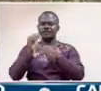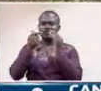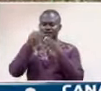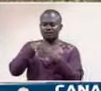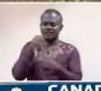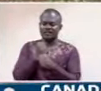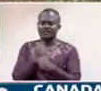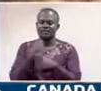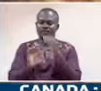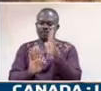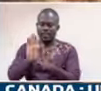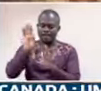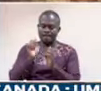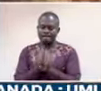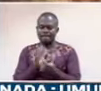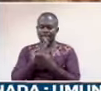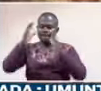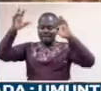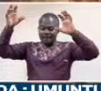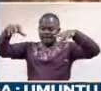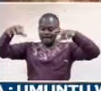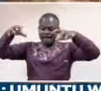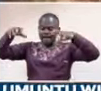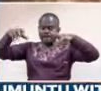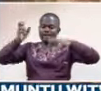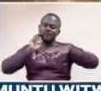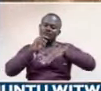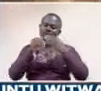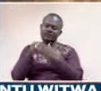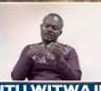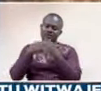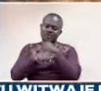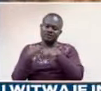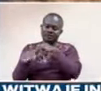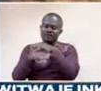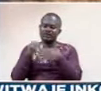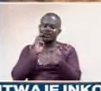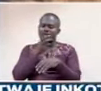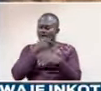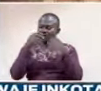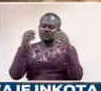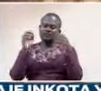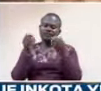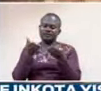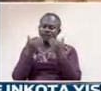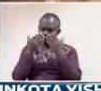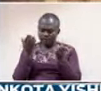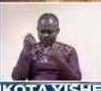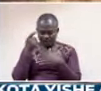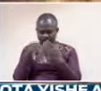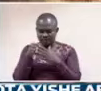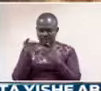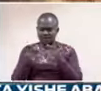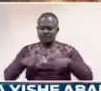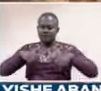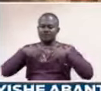n'akazi tubasha kwiteza imbere. Nuko iyo imvura yagwaga naravirwaga, ibikorwa remezo nta muriro nta mazi byari bihari. Urabona ahantu